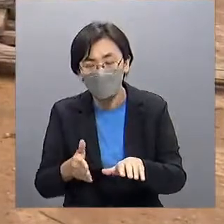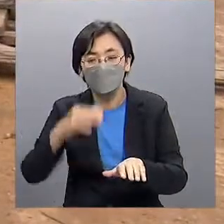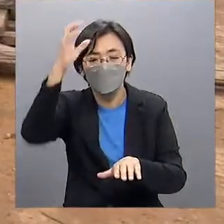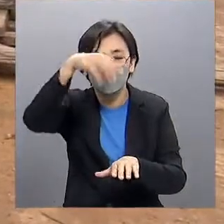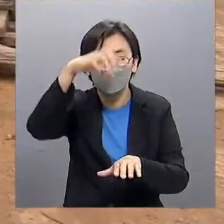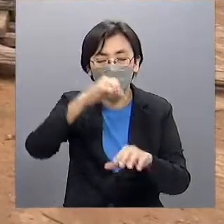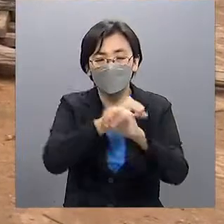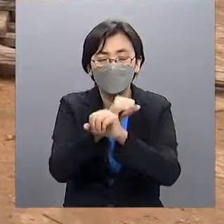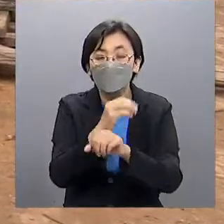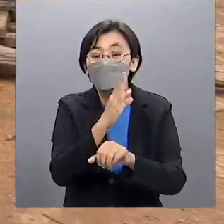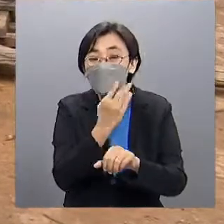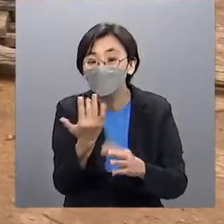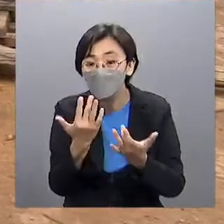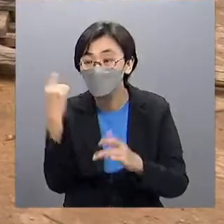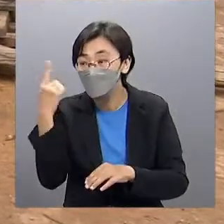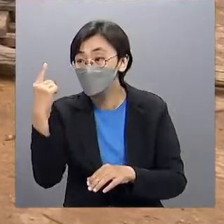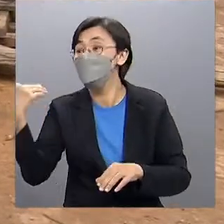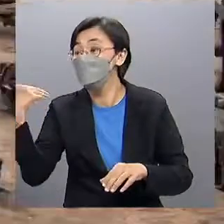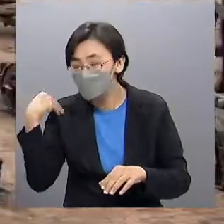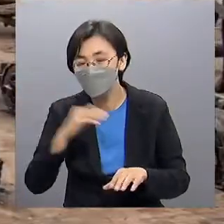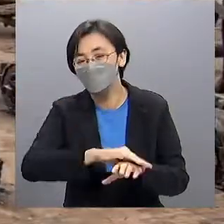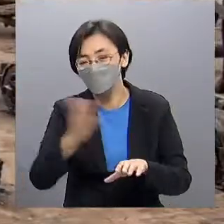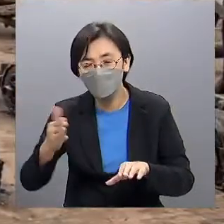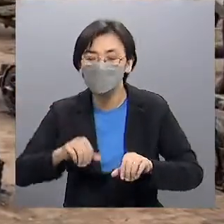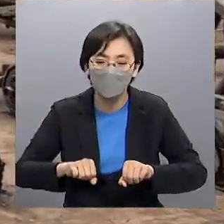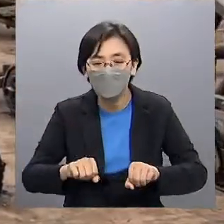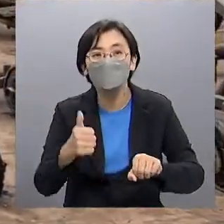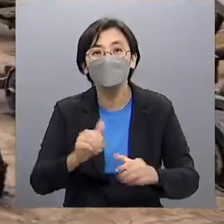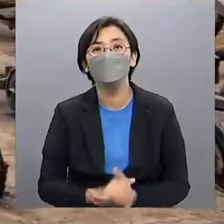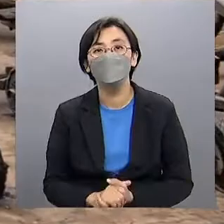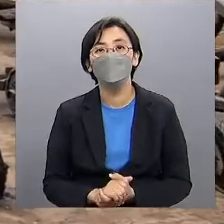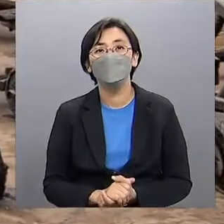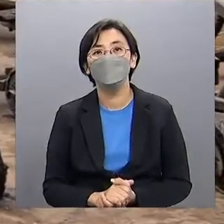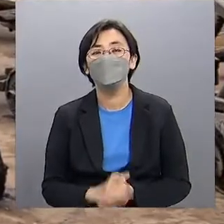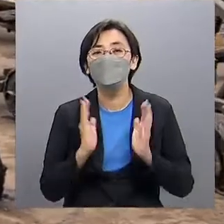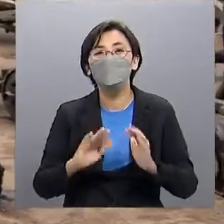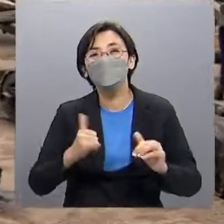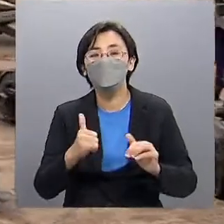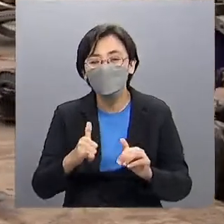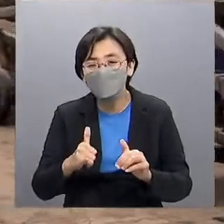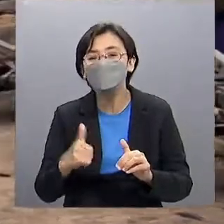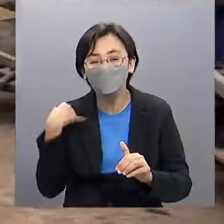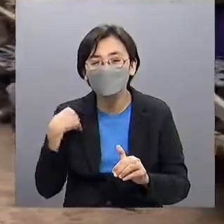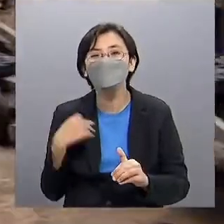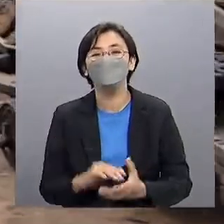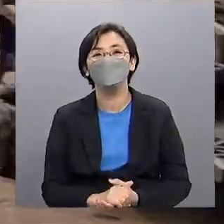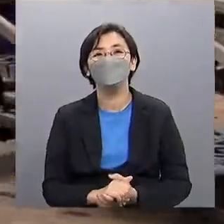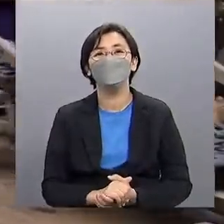ยว เพราะว่ามีนักท่องเที่ยวมาสัมผัสมาเล่นครับส่วนรายได้มันก